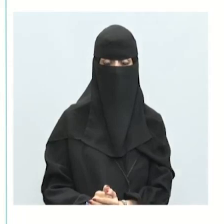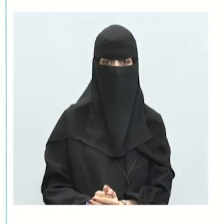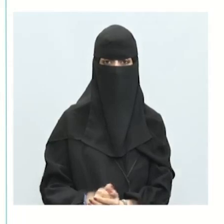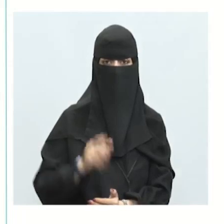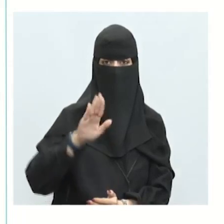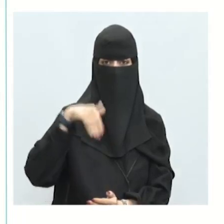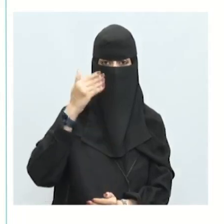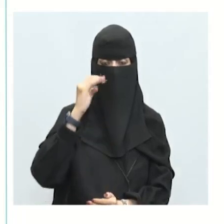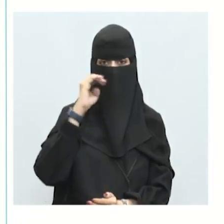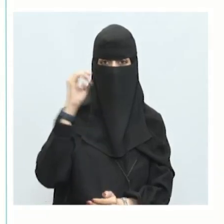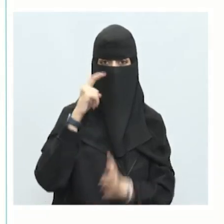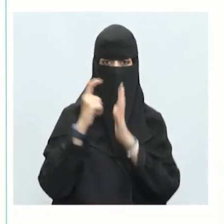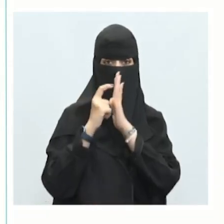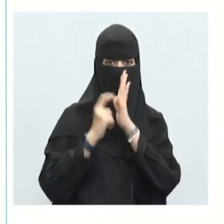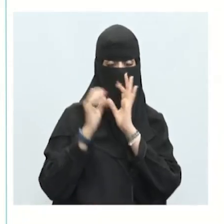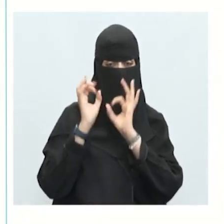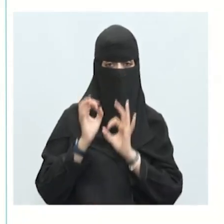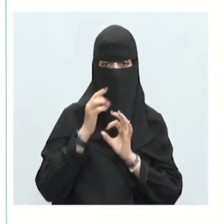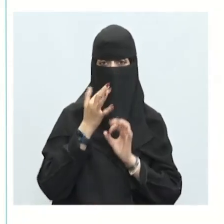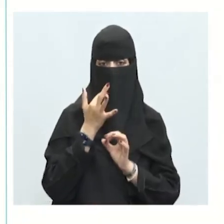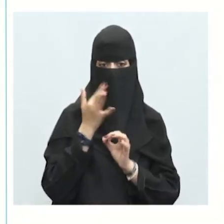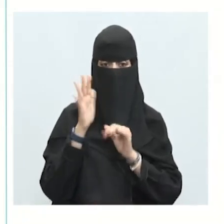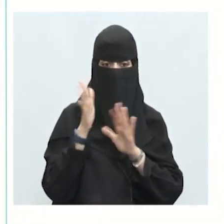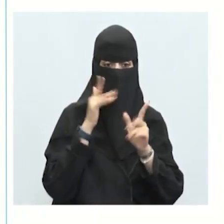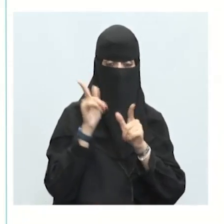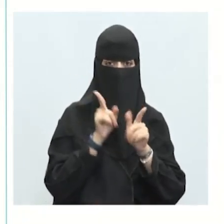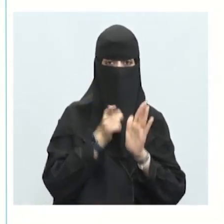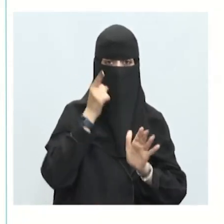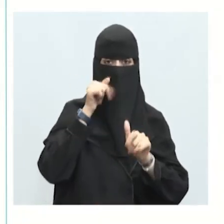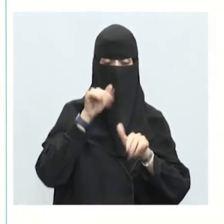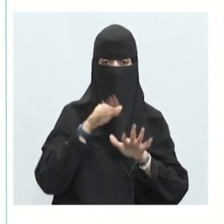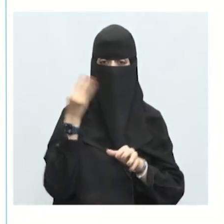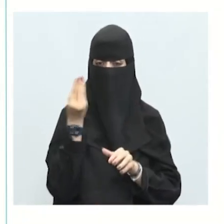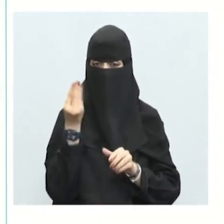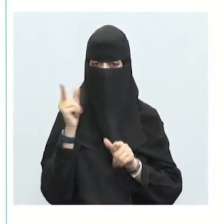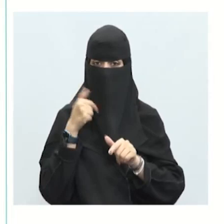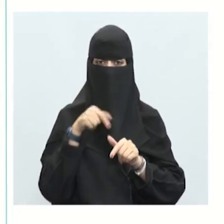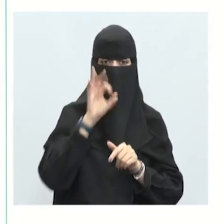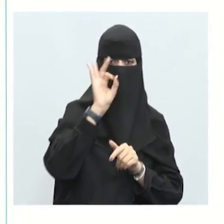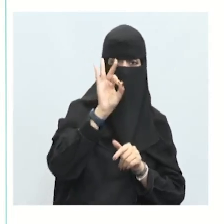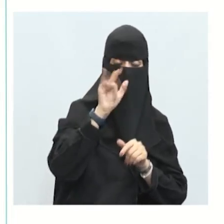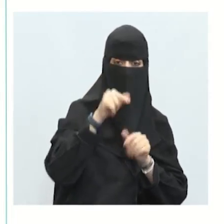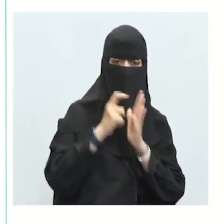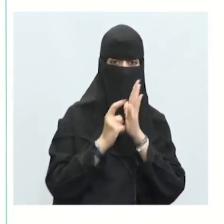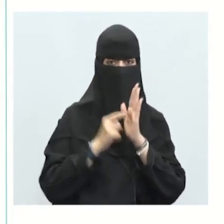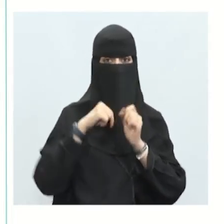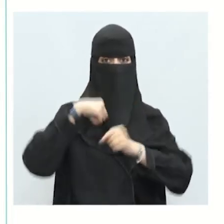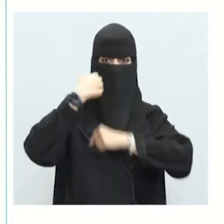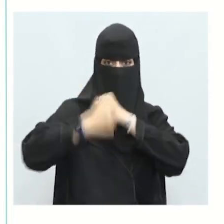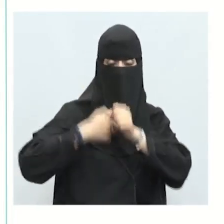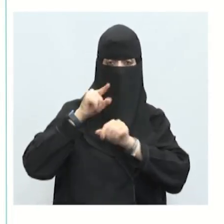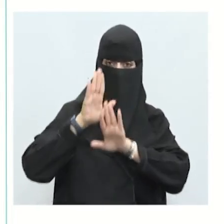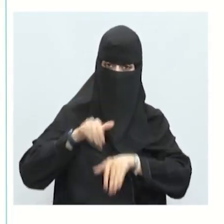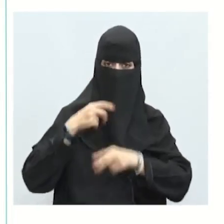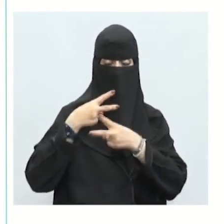جمله اف الشرطيه البسيطه مثل ما قلنا هي اف الشرط عند تنفيذ او عند تحقق هذا